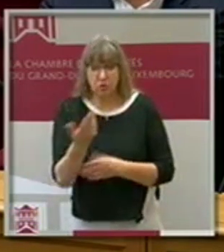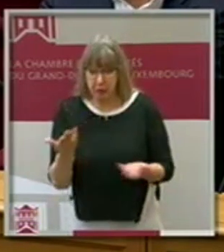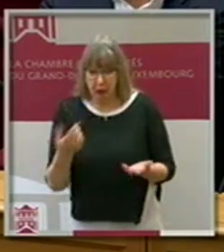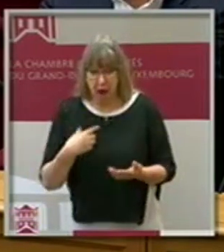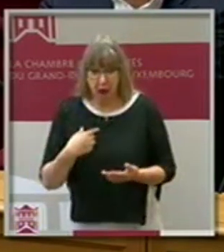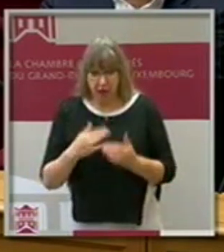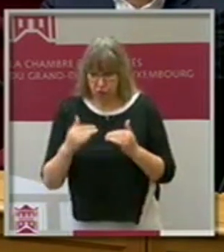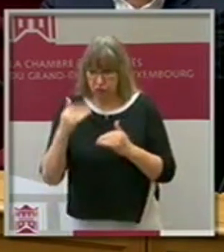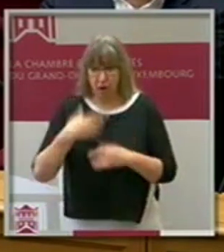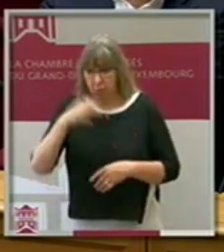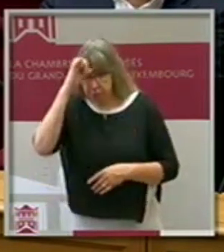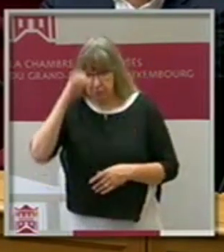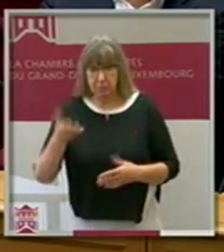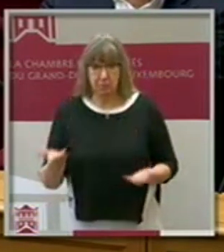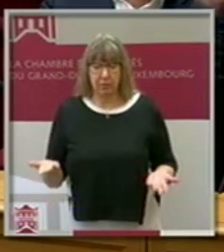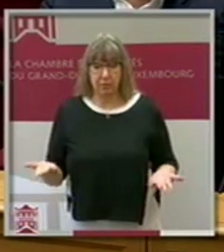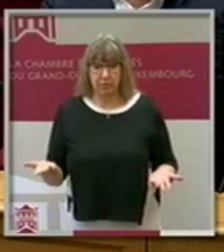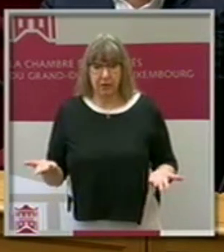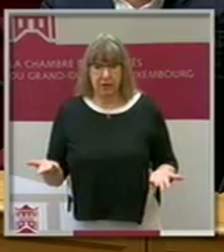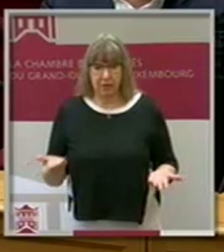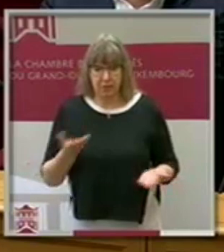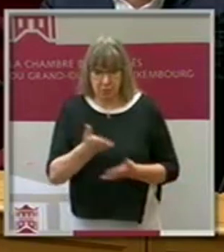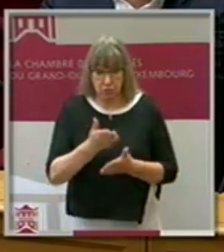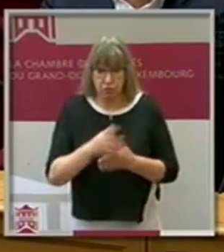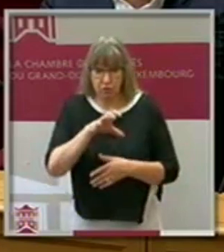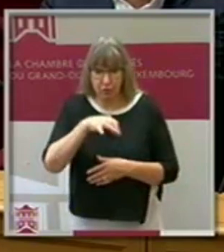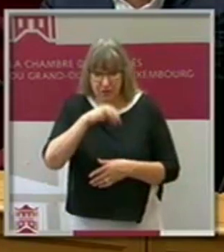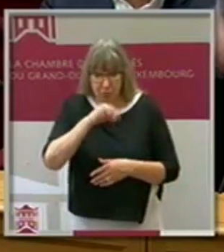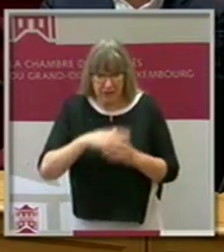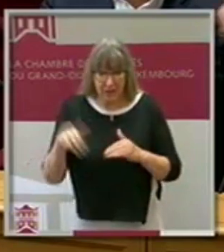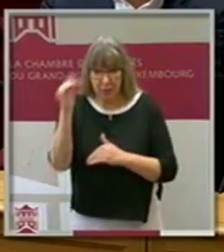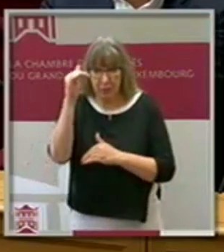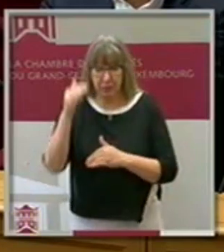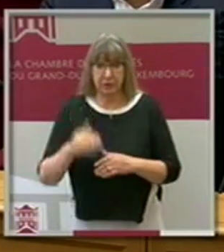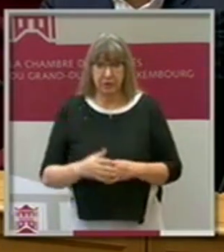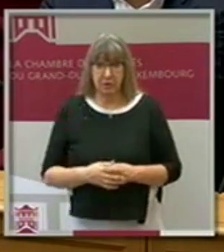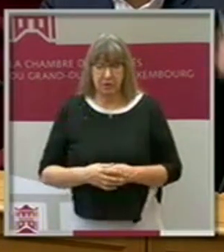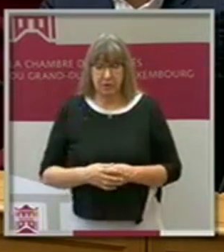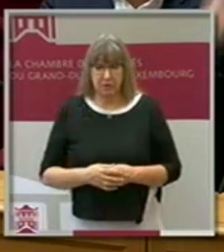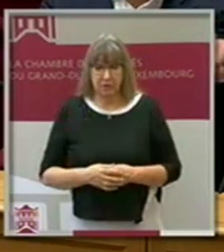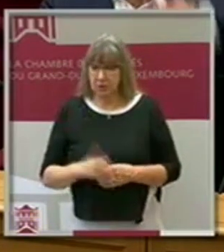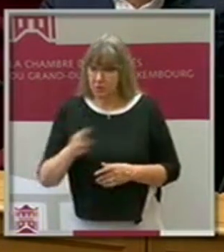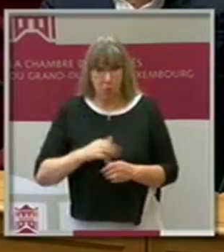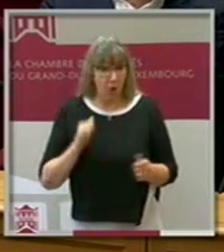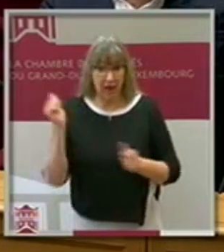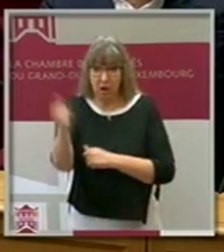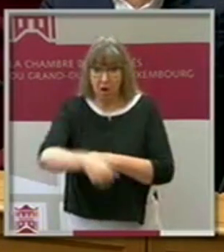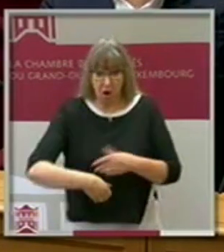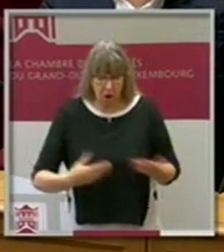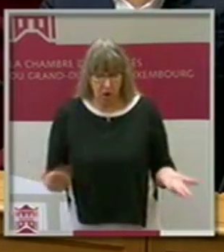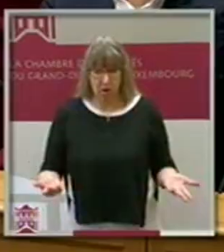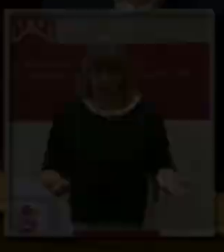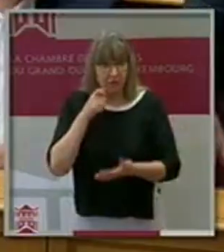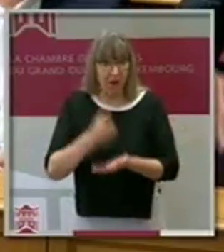für drin an 50 Jahren nicht erlebt haben, dass du dir an 6 Jahren fertig bist. Das sollte hier angestohlen und nicht 50 an 20